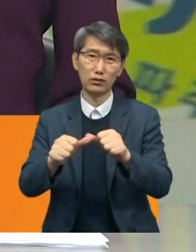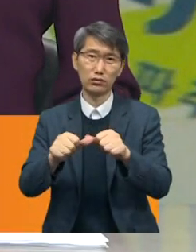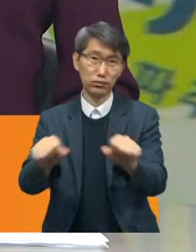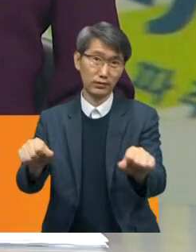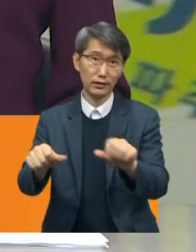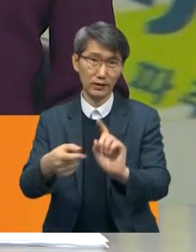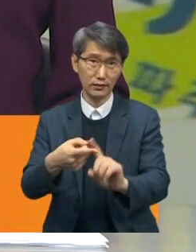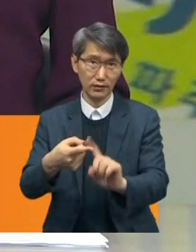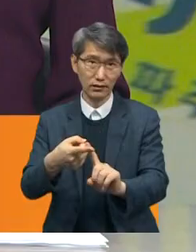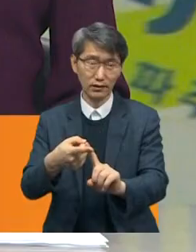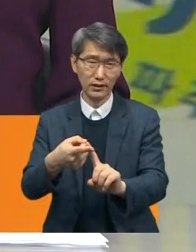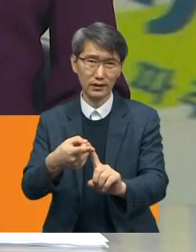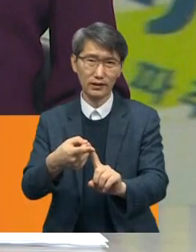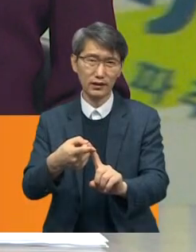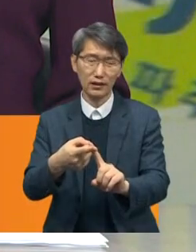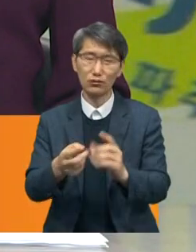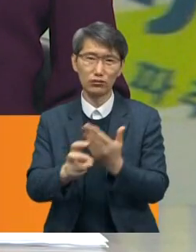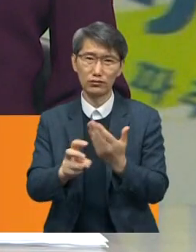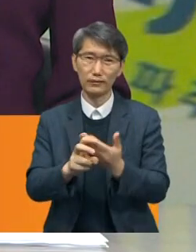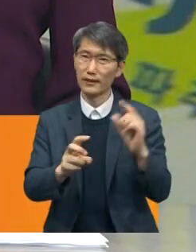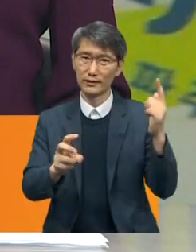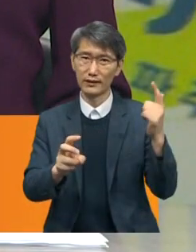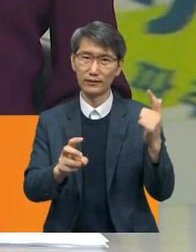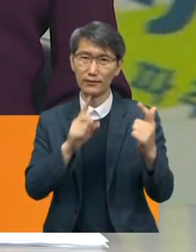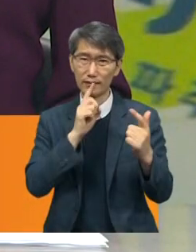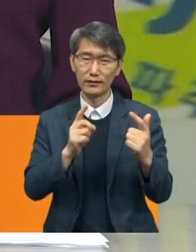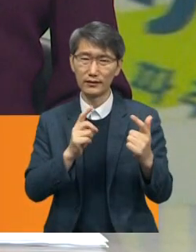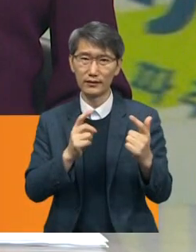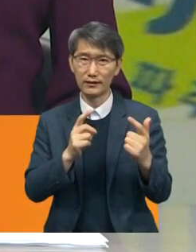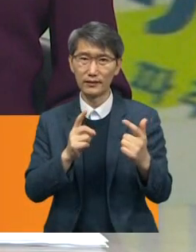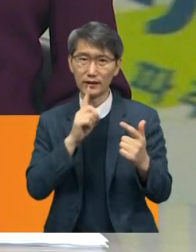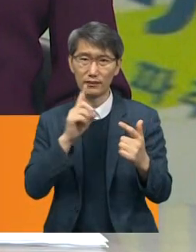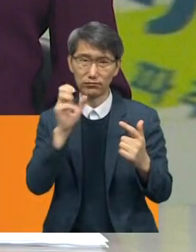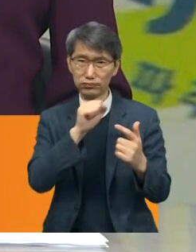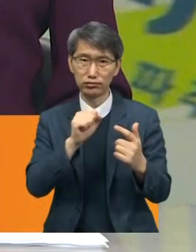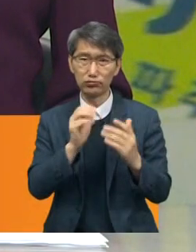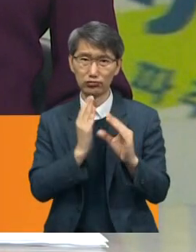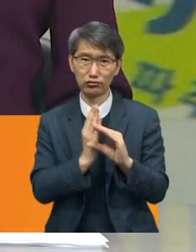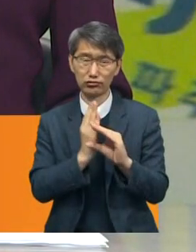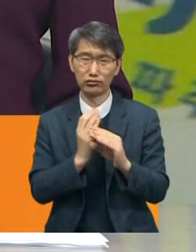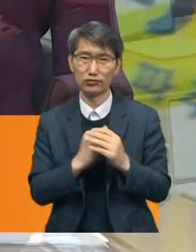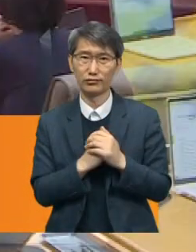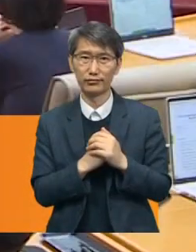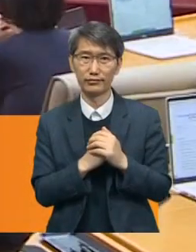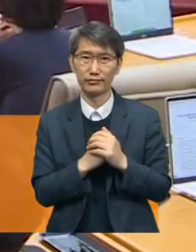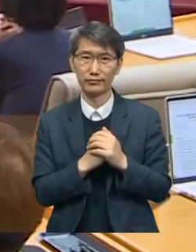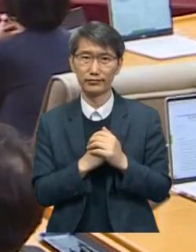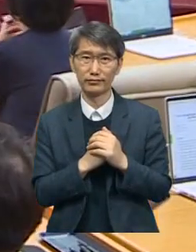제기했습니다. 네, 하지만 시는 무단 파기 주장을 일축했습니다. 보도에 전병천 기자입니다.